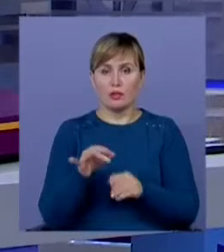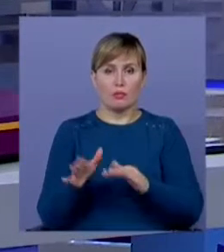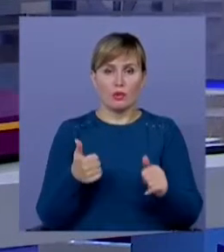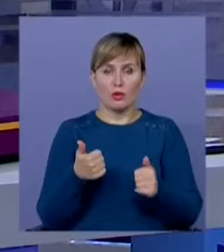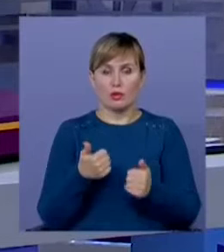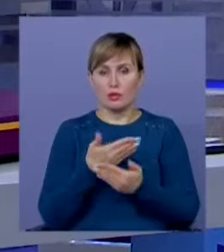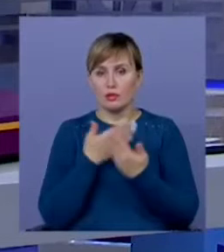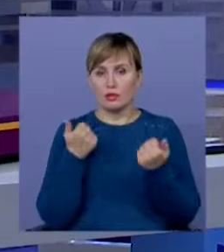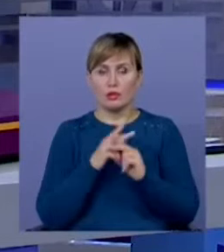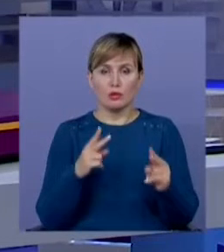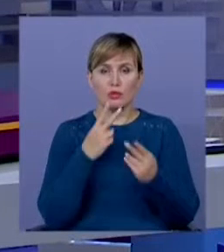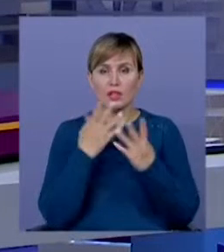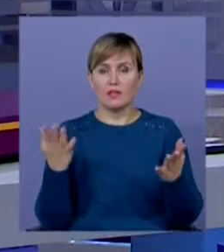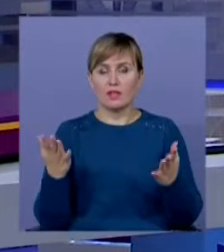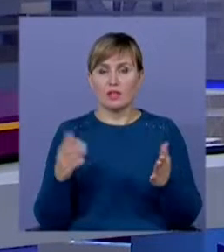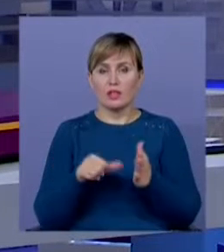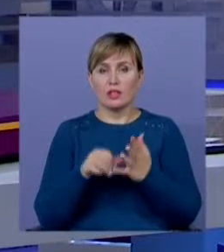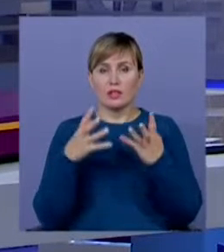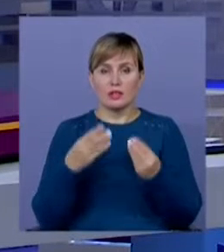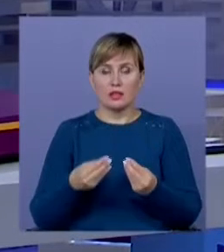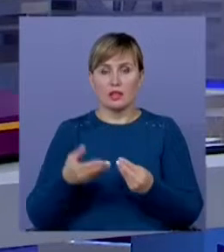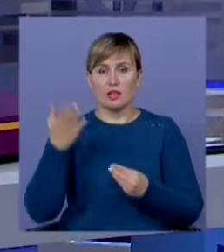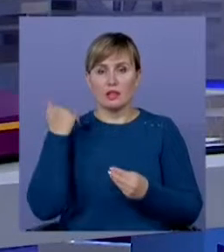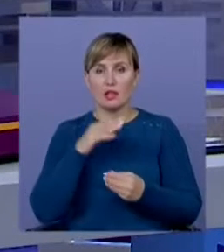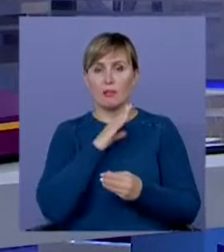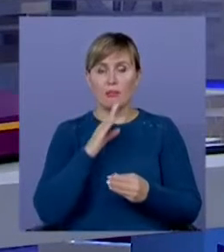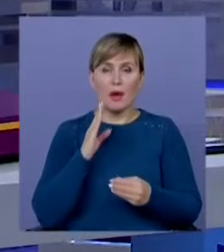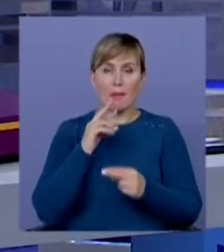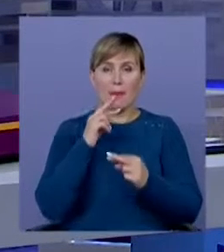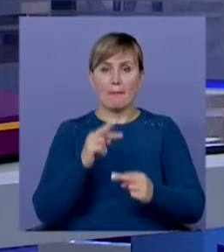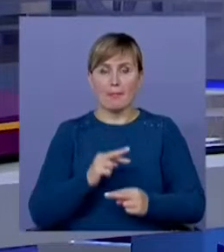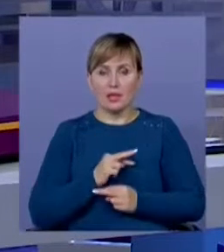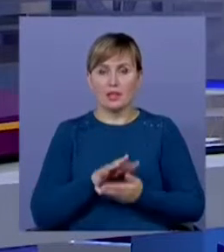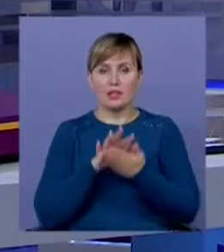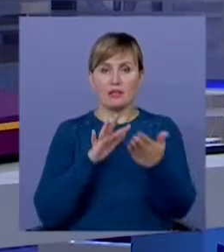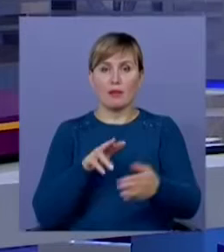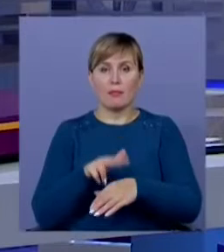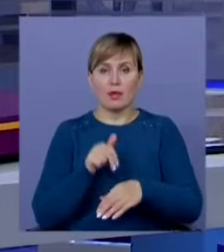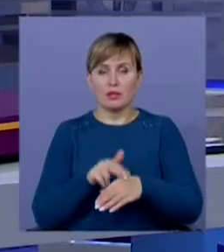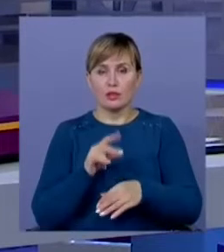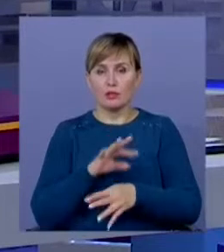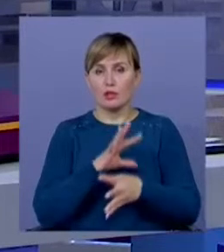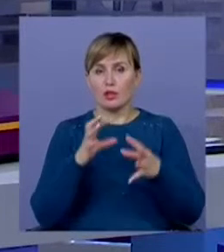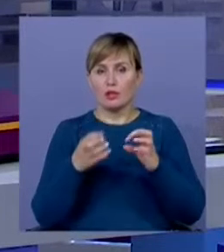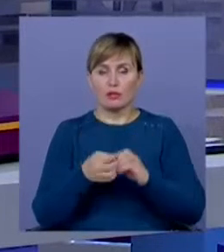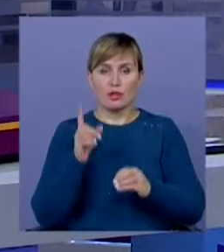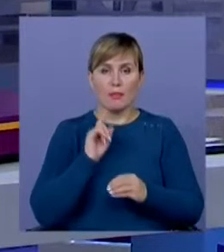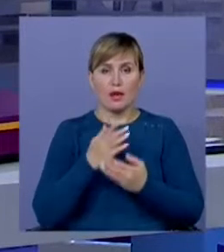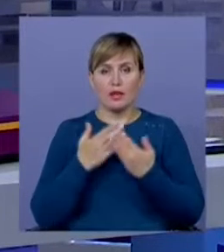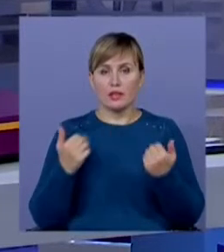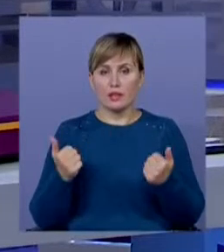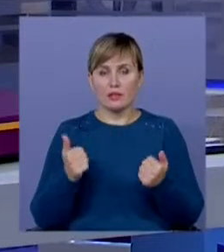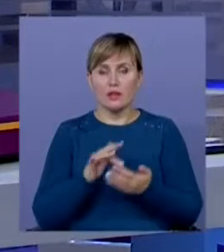этого ее никто не видел. 6 дней назад мама пропавшая обратилась с заявлением в полицию, но результатов пока нет.